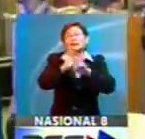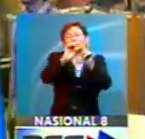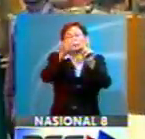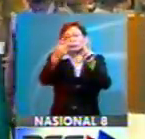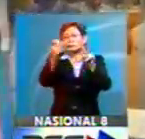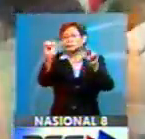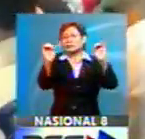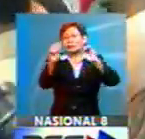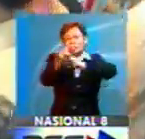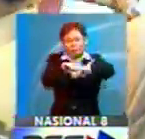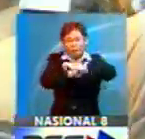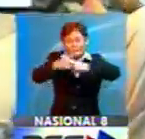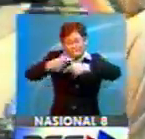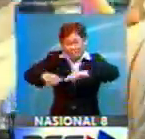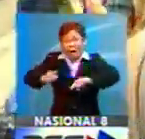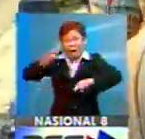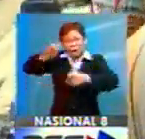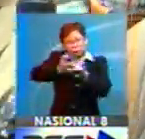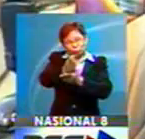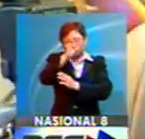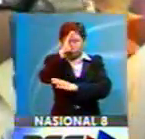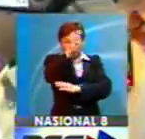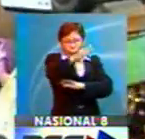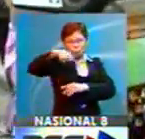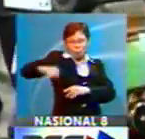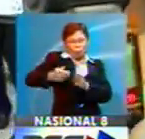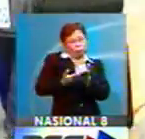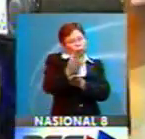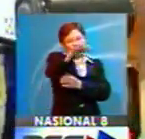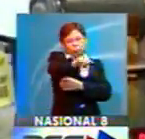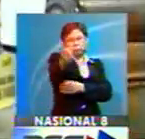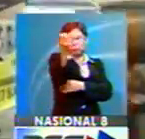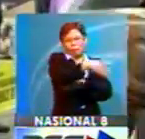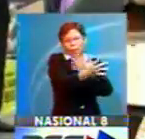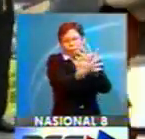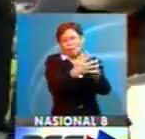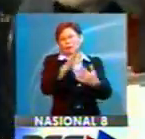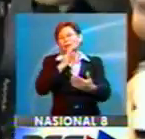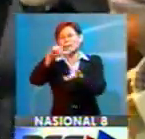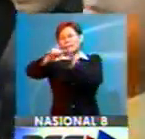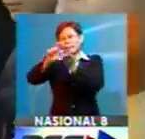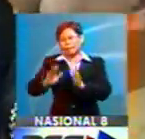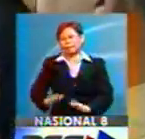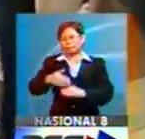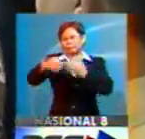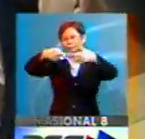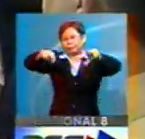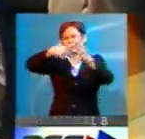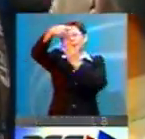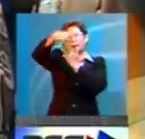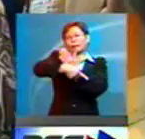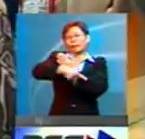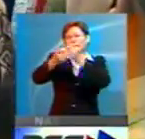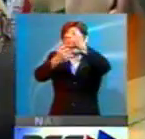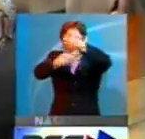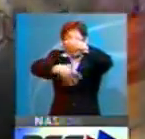kompaun dikenakan. Sebaliknya, akan terus didakwa di mahkamah. Datuk Sri Hassan bercakap kepada media selepas merasmikan program